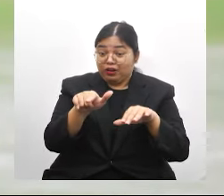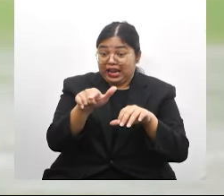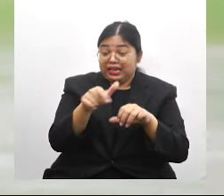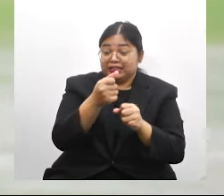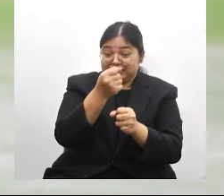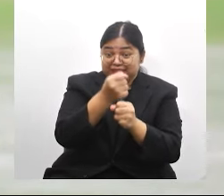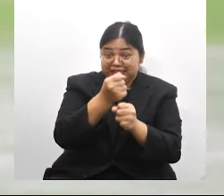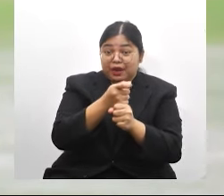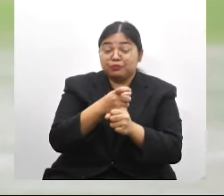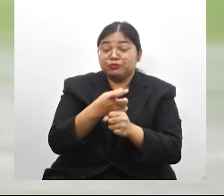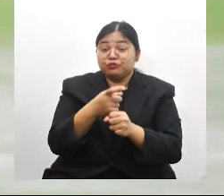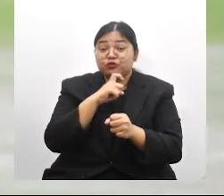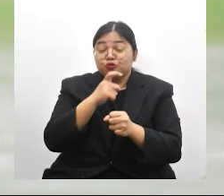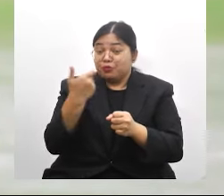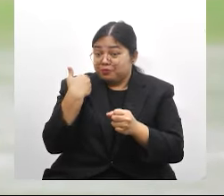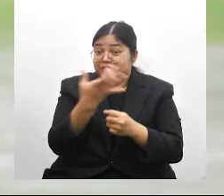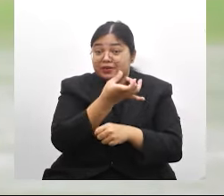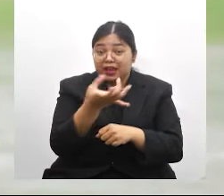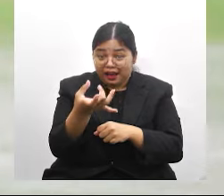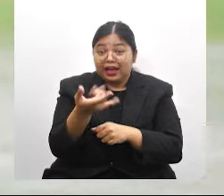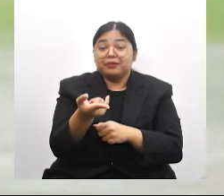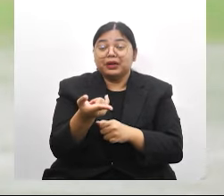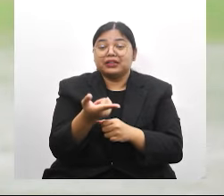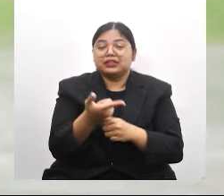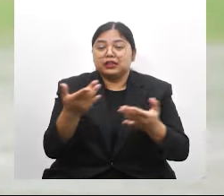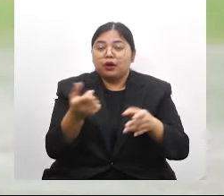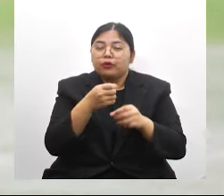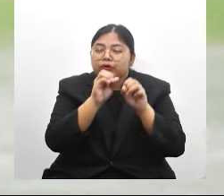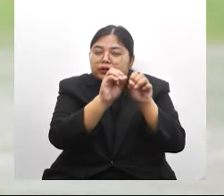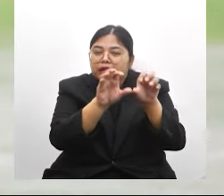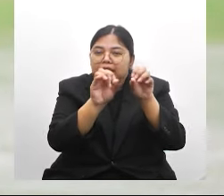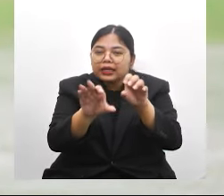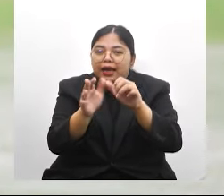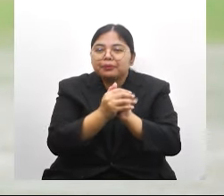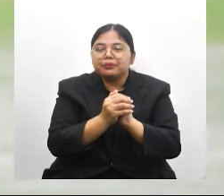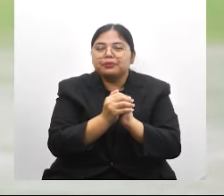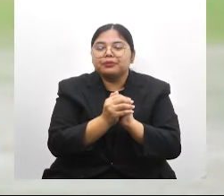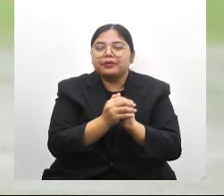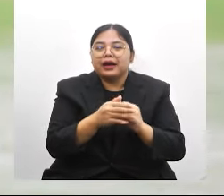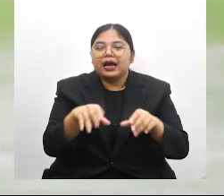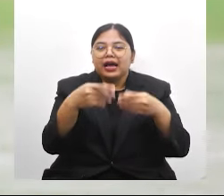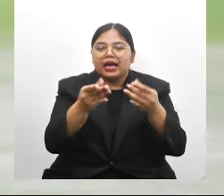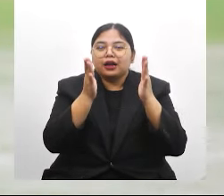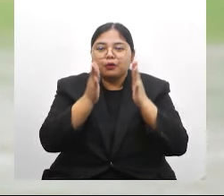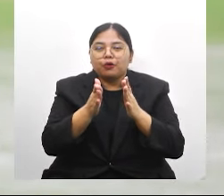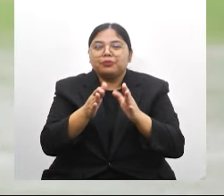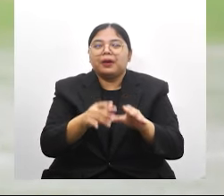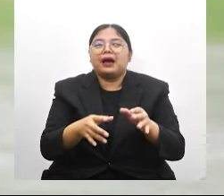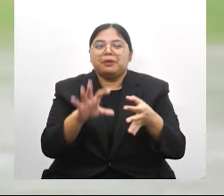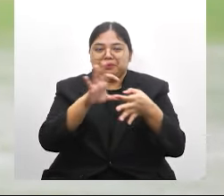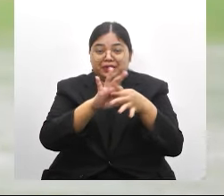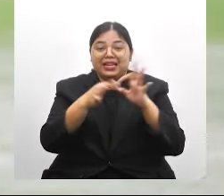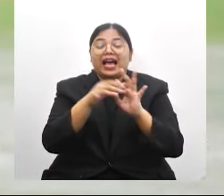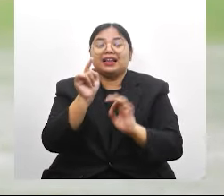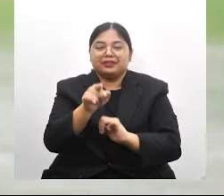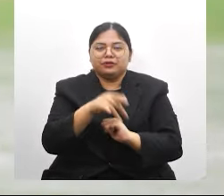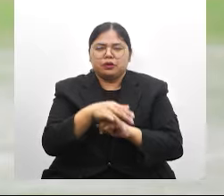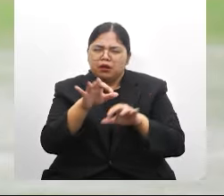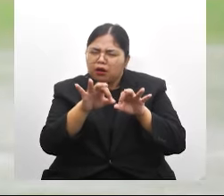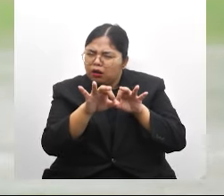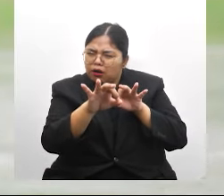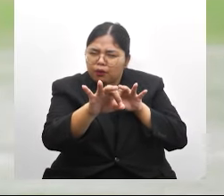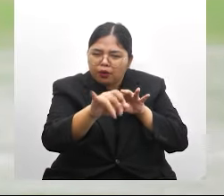ที่เกี่ยวกับแคดดี้เนี่ยมีอะไรบ้างคะที่ต้องแนะนำให้กับโปรกอล์ฟใช่มั้ยคะที่มาครับช่วยแนะนำระยะทางหรือการ